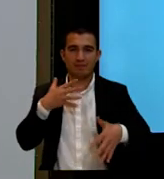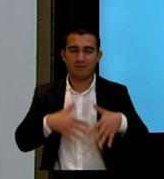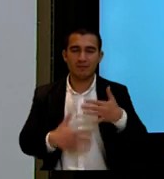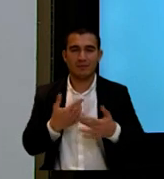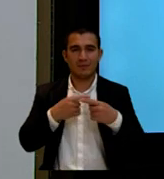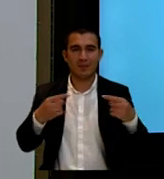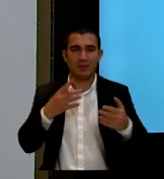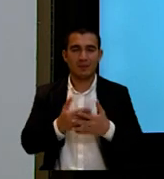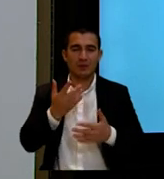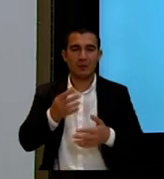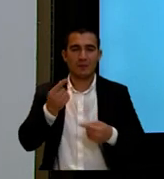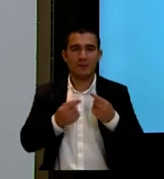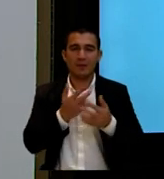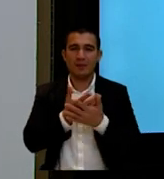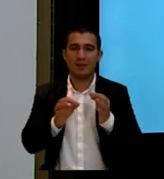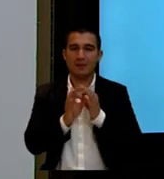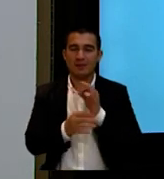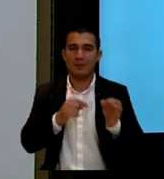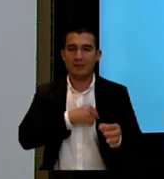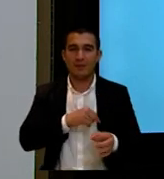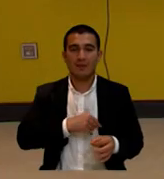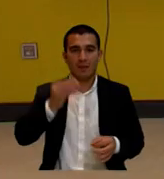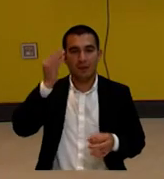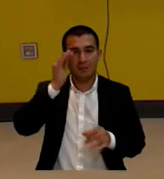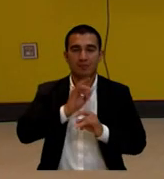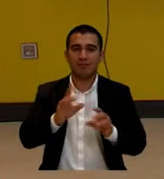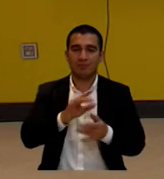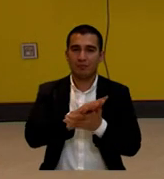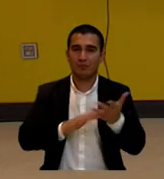organlar evolyutsiyasi mavzusini davom ettiramiz.